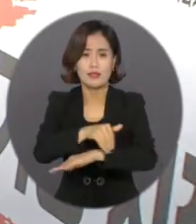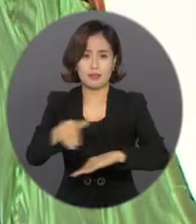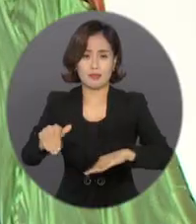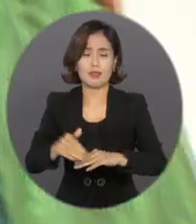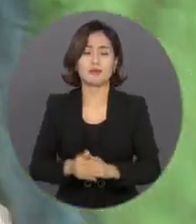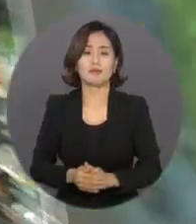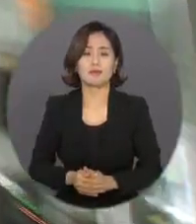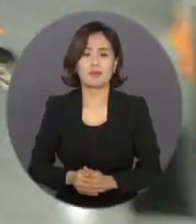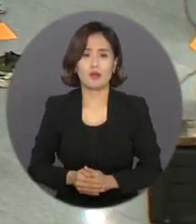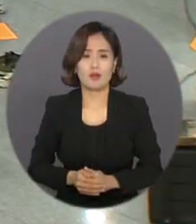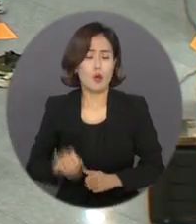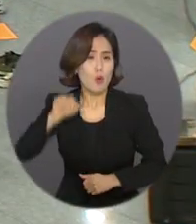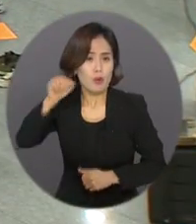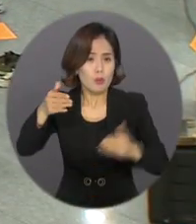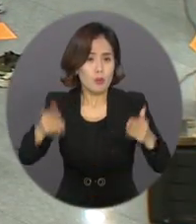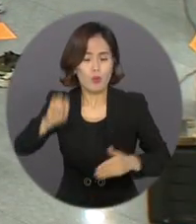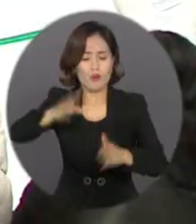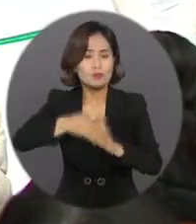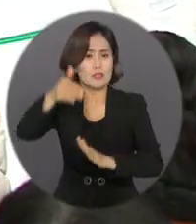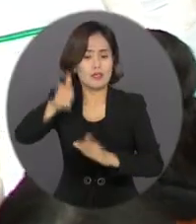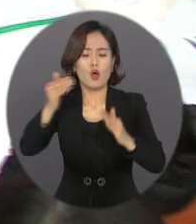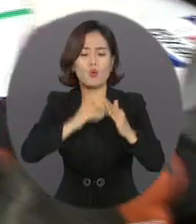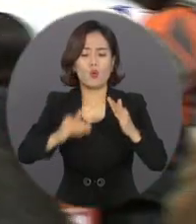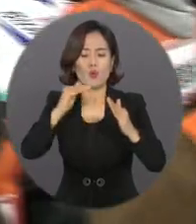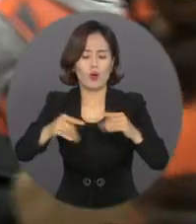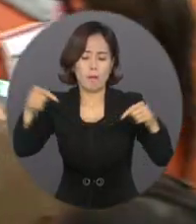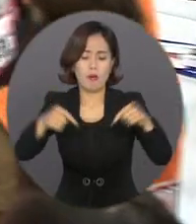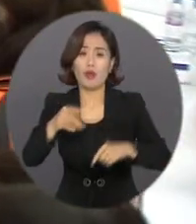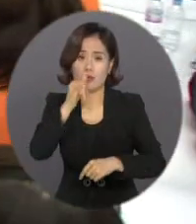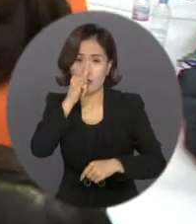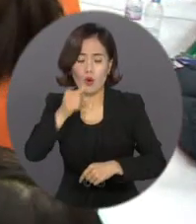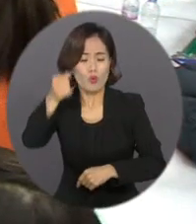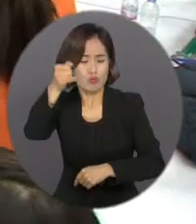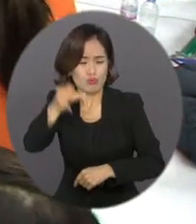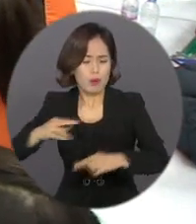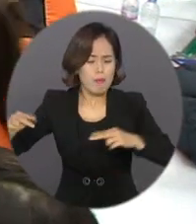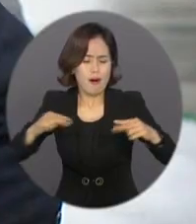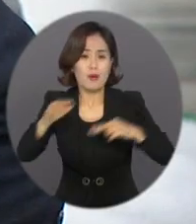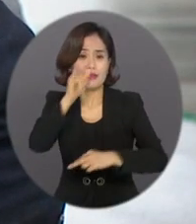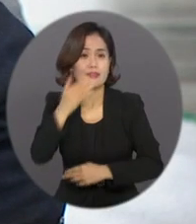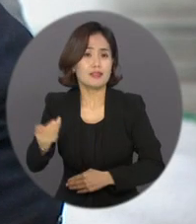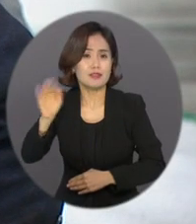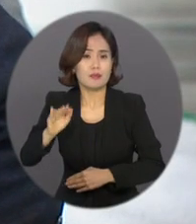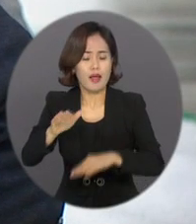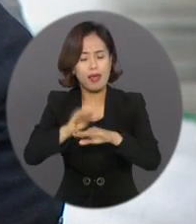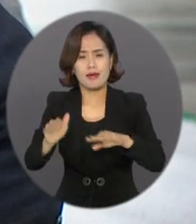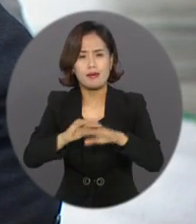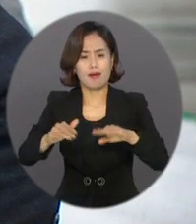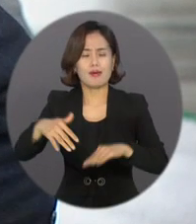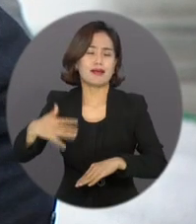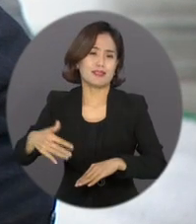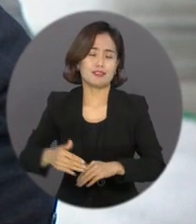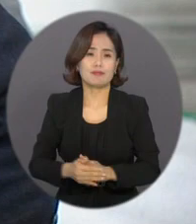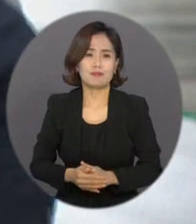예정입니다. 농성 기간 동안 광주시장과의 공개 면담이 이루어졌고 몇 차례 설전도 이어졌지만 접점은 나오지